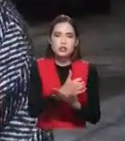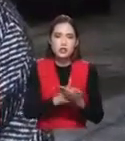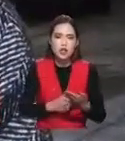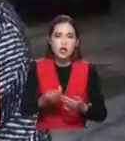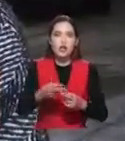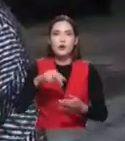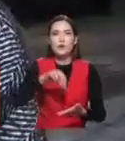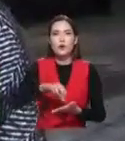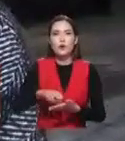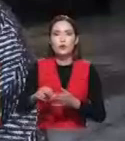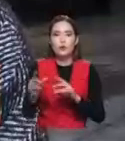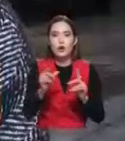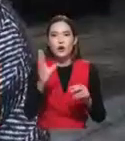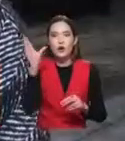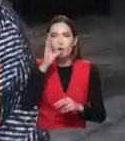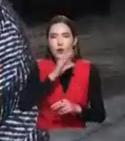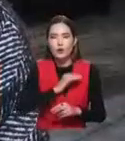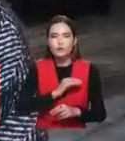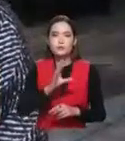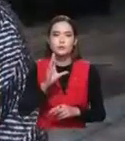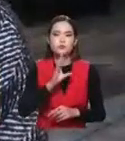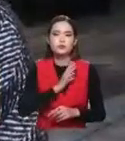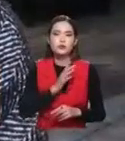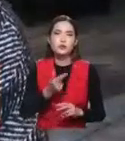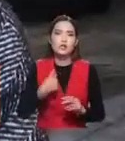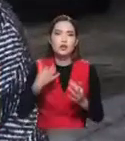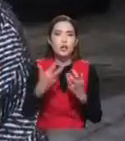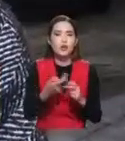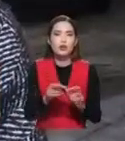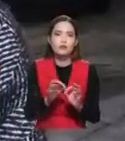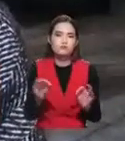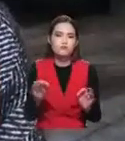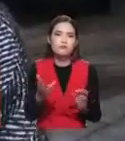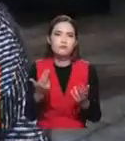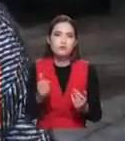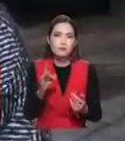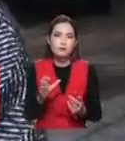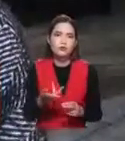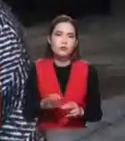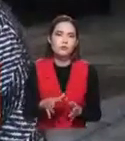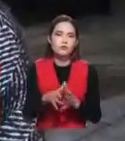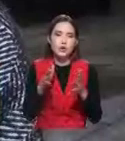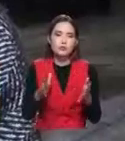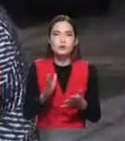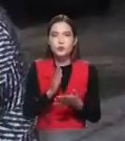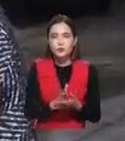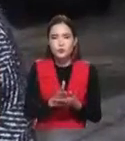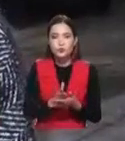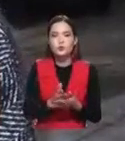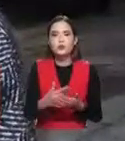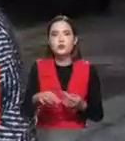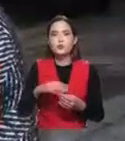учатся, долго учатся. И мне кажется, это очень важная профессия. Они спасают жизни людей, жертвуя